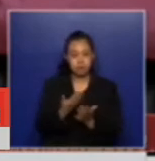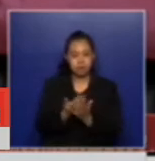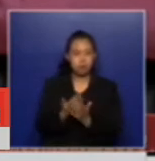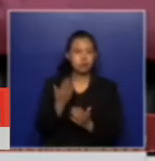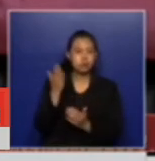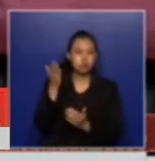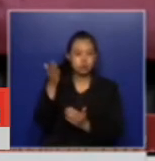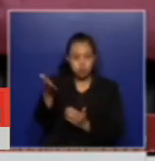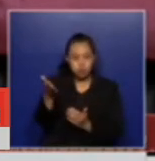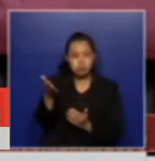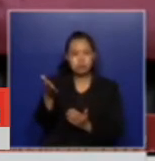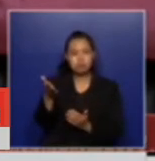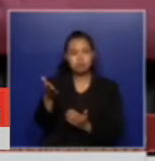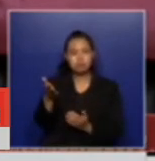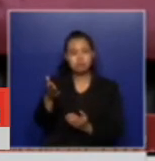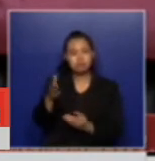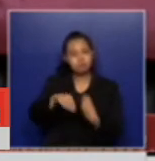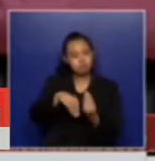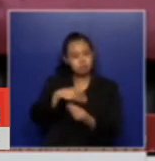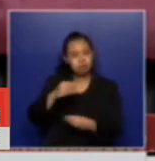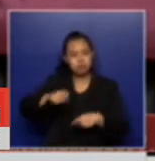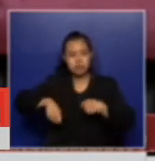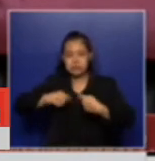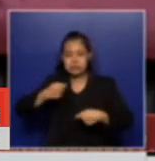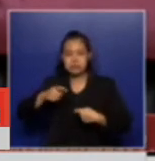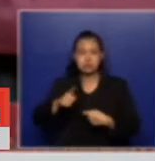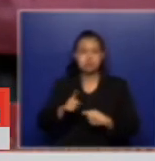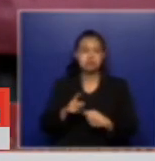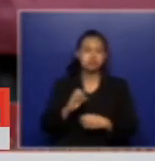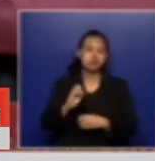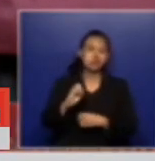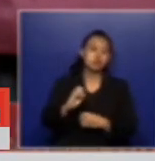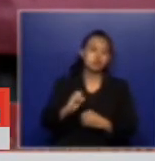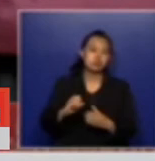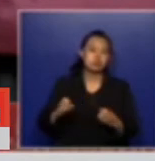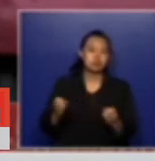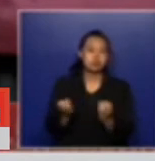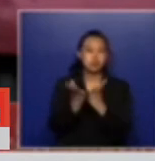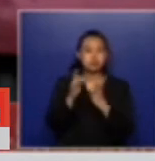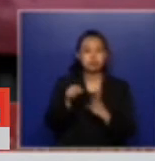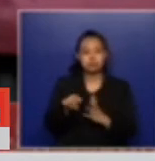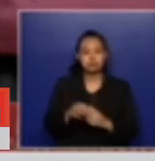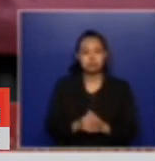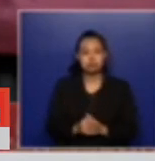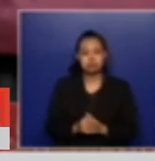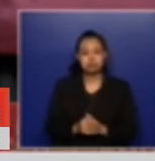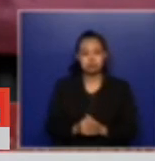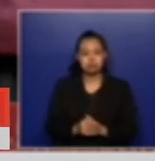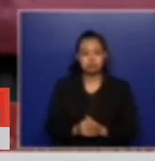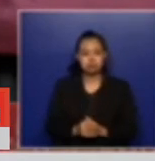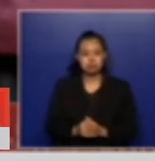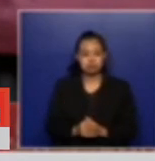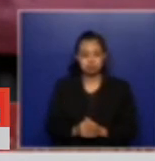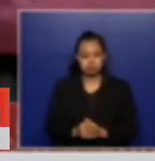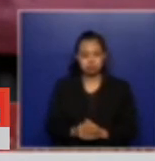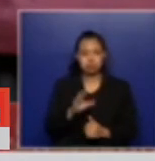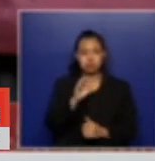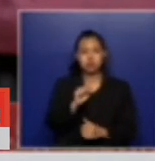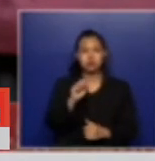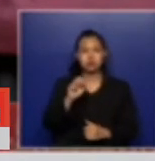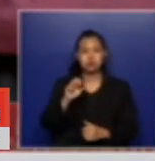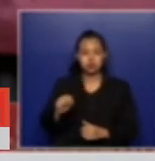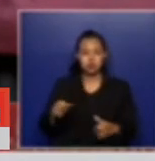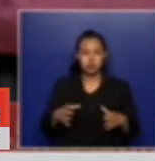อไปเนี่ยผมคิดว่ามันจะสูญเปล่าครับแล้วมันจะเป็นภาระแก่งบประมาณทั้งนี้ครับสมาชิกสภาผู้แทนราษฎรของพรรคเ